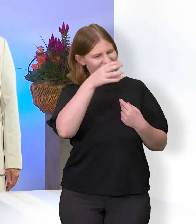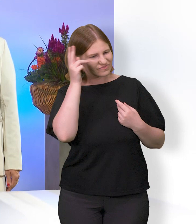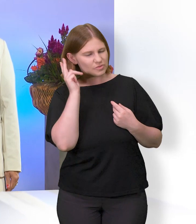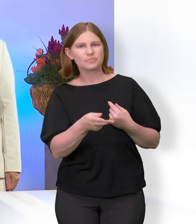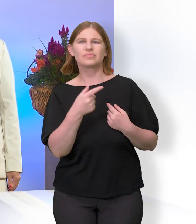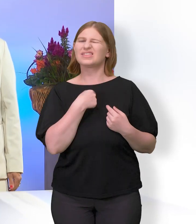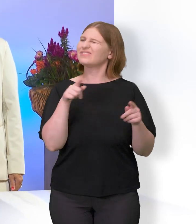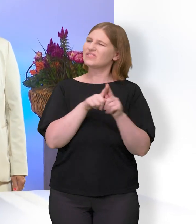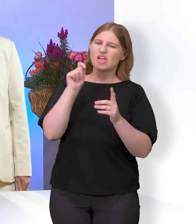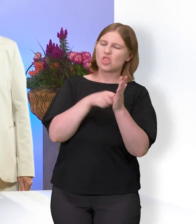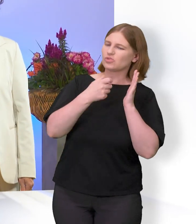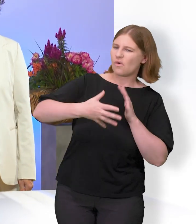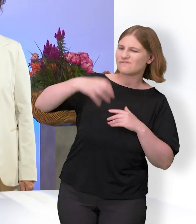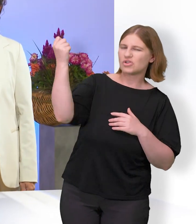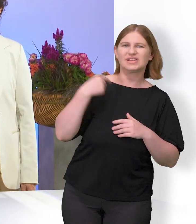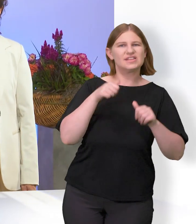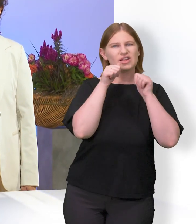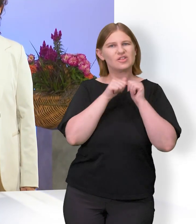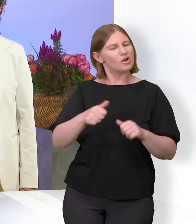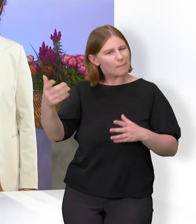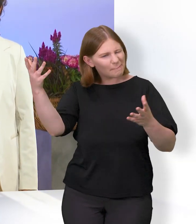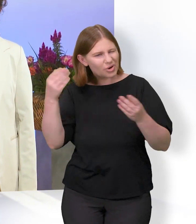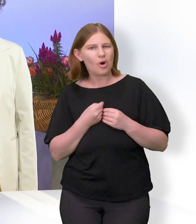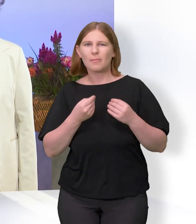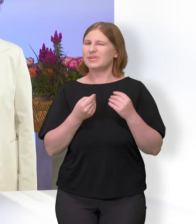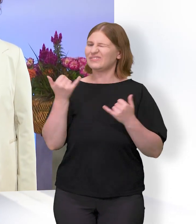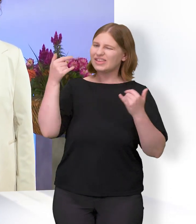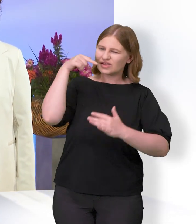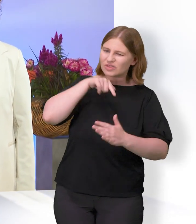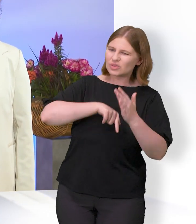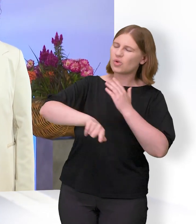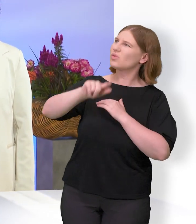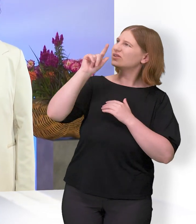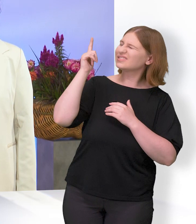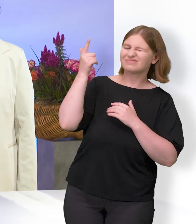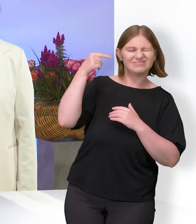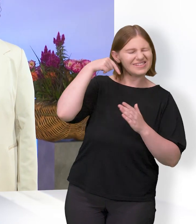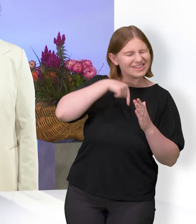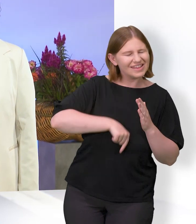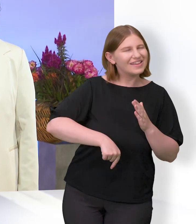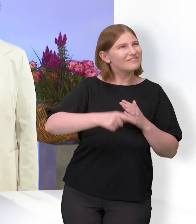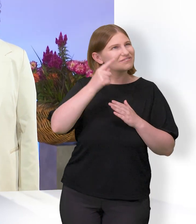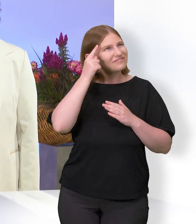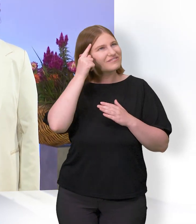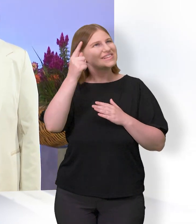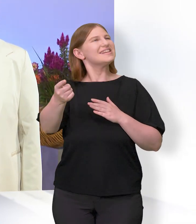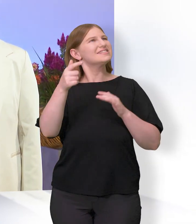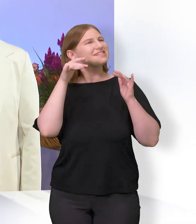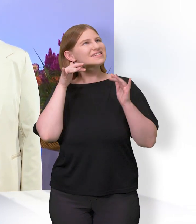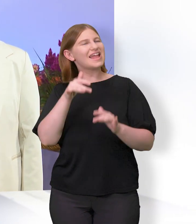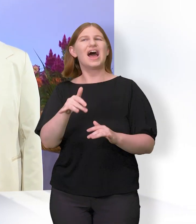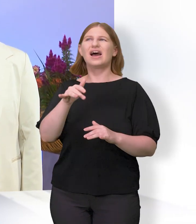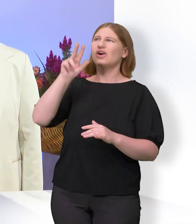den Jackpot, das Glück in einer tiefen, sinnbefriedigenden Weise, dass mein Gott